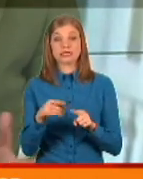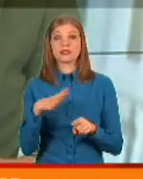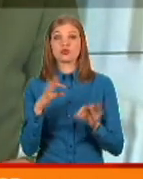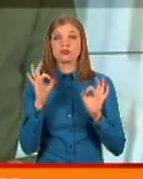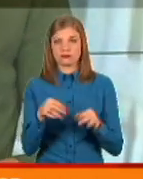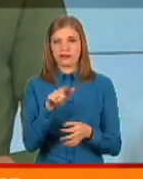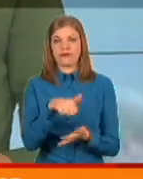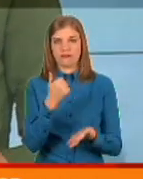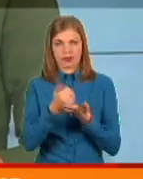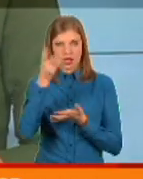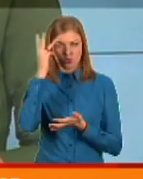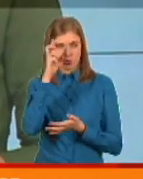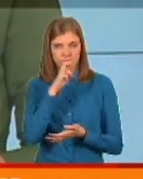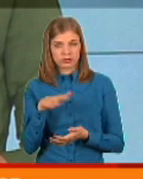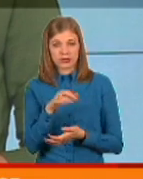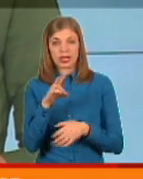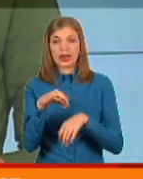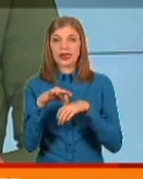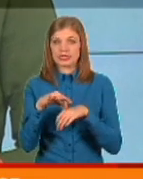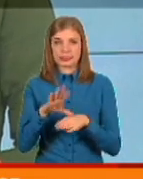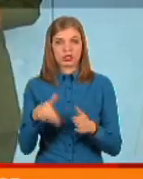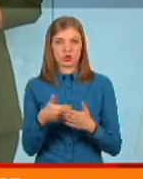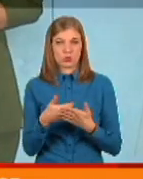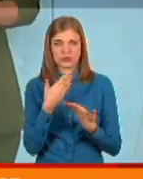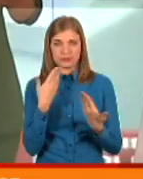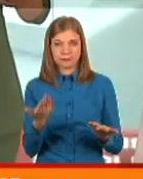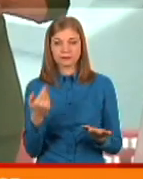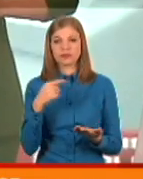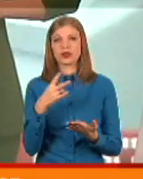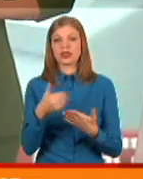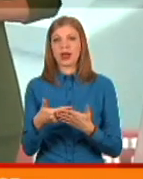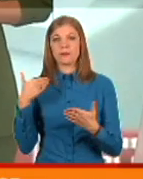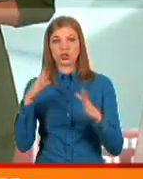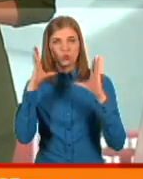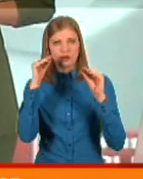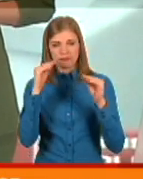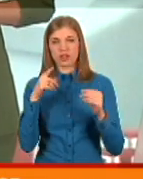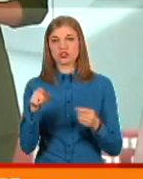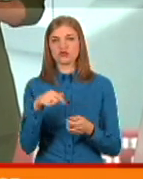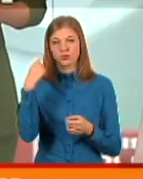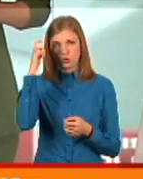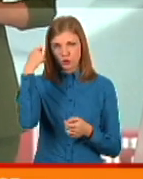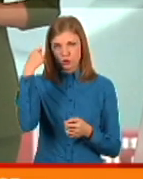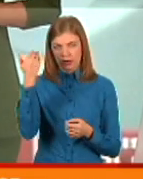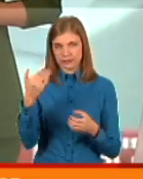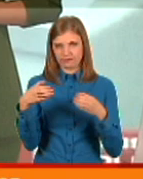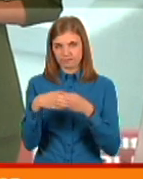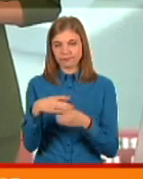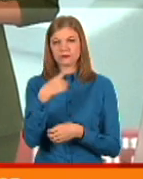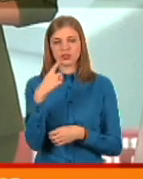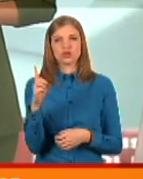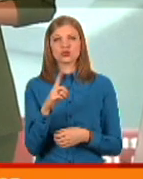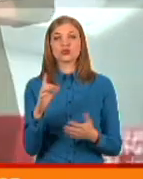в генконсульстві країни. Втім, тіла досі не віддають. Напередодні ввечері голова турецької партії Ватан, тобто Батьківщина,